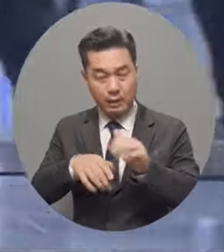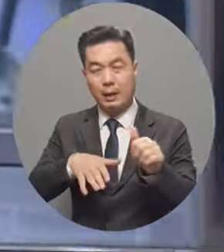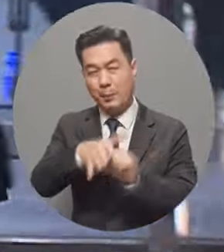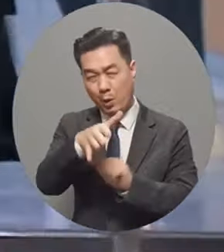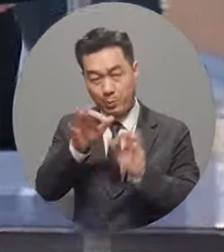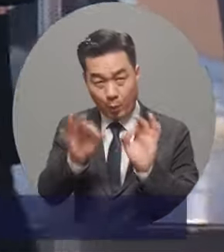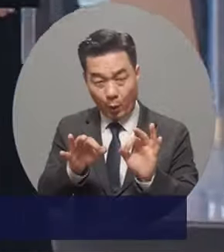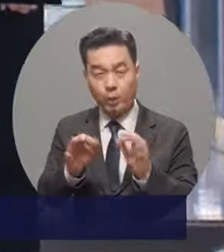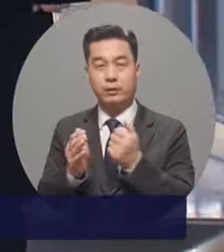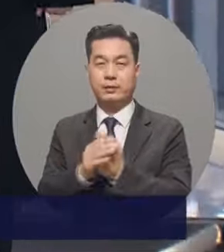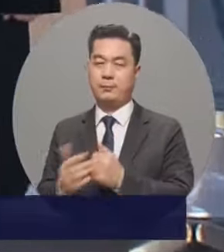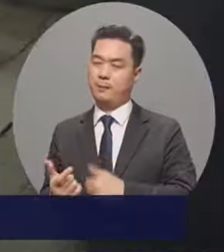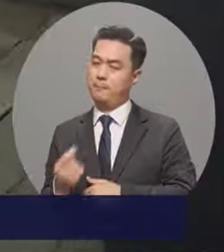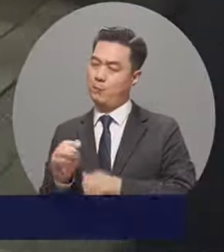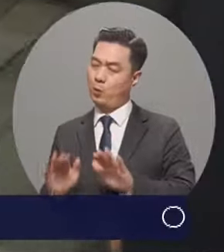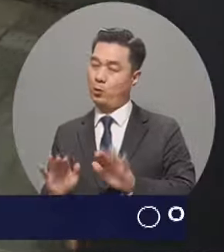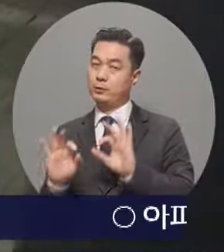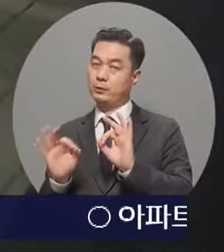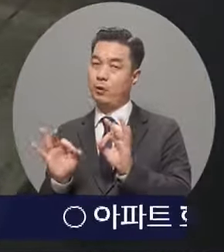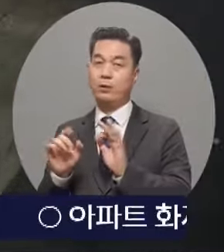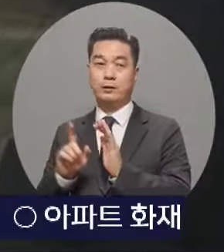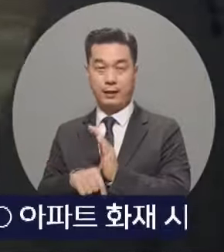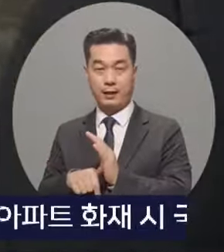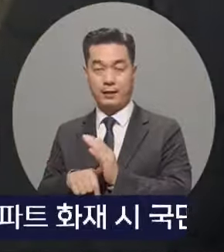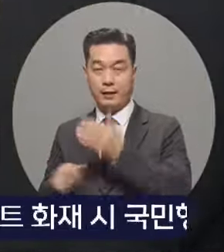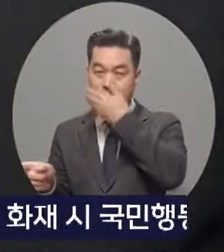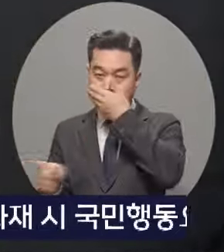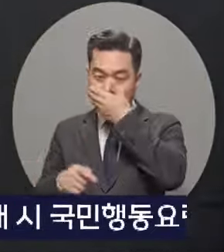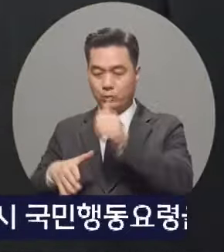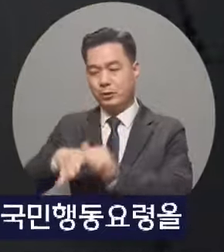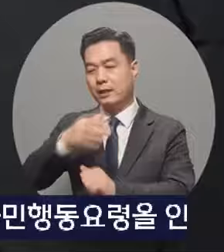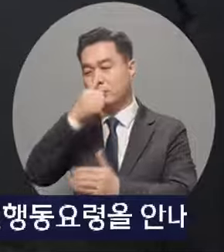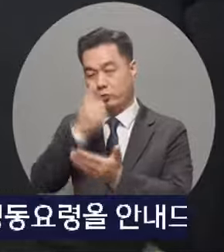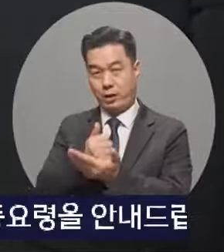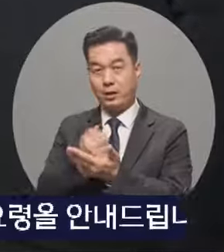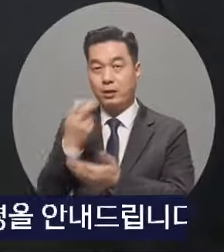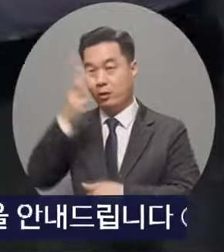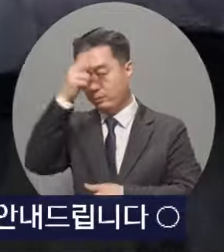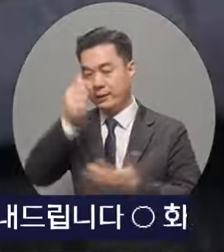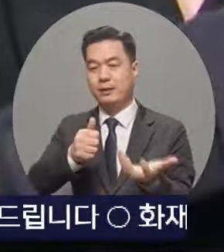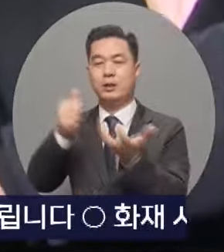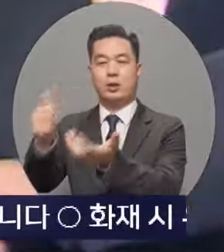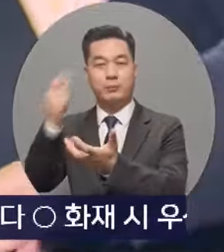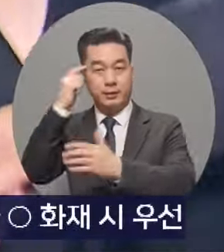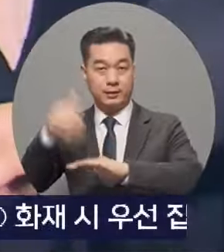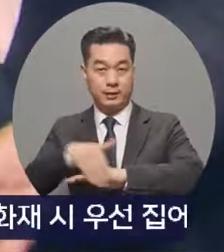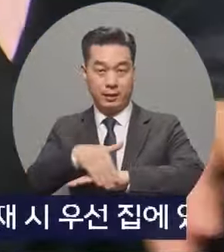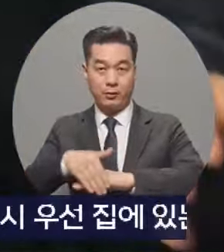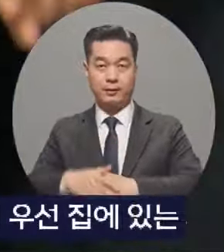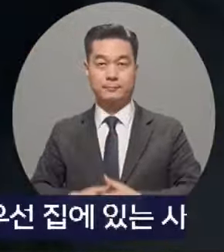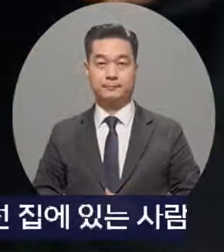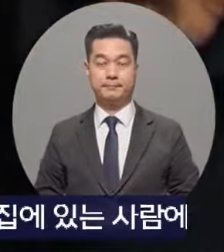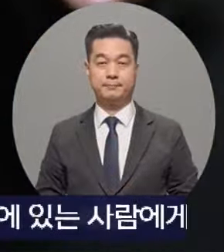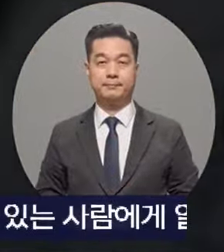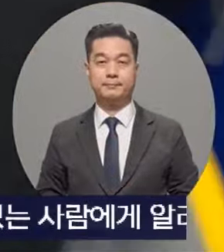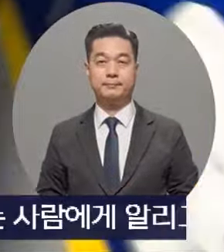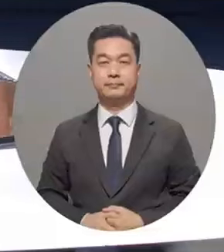보고 이르면 오는 금요일 강도살인 등의 혐의로 이 씨를 검찰에 넘길 예정입니다. MBC 뉴스 이혜리입니다.